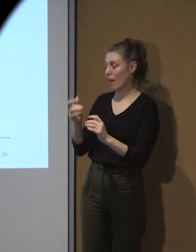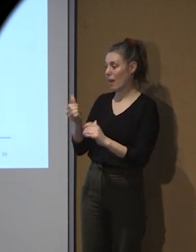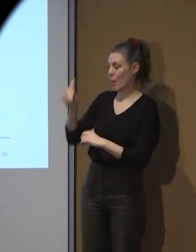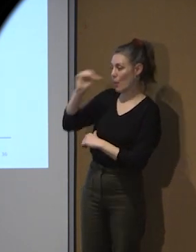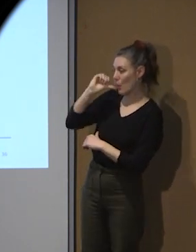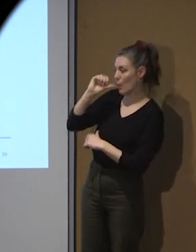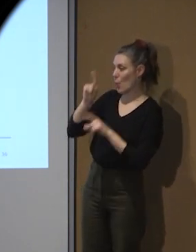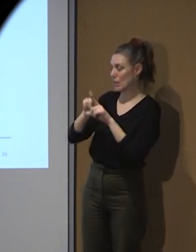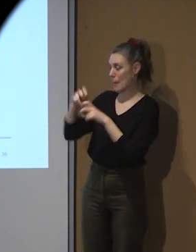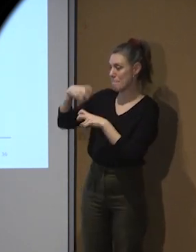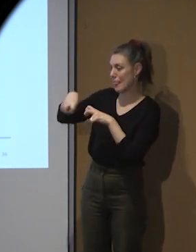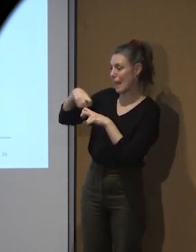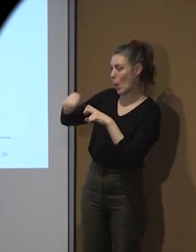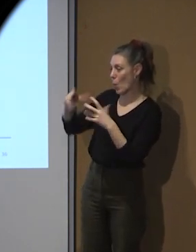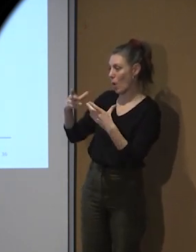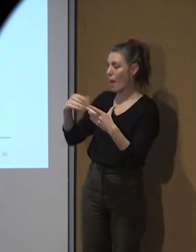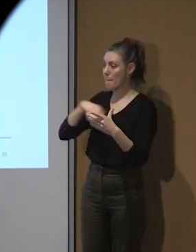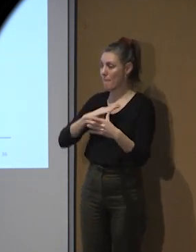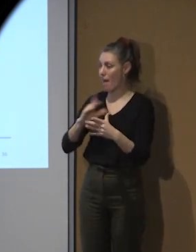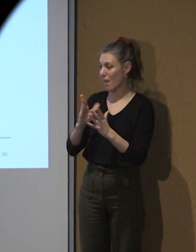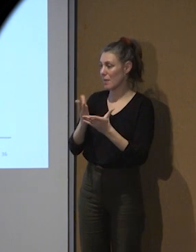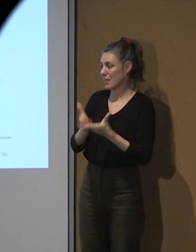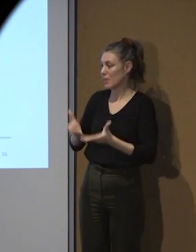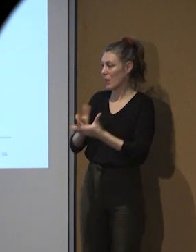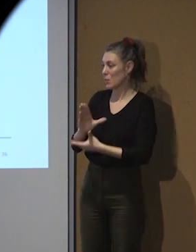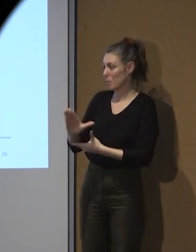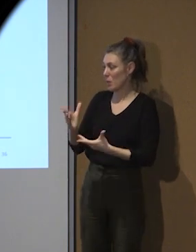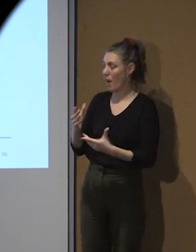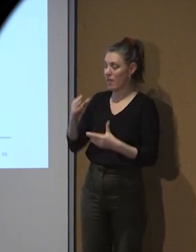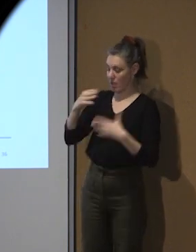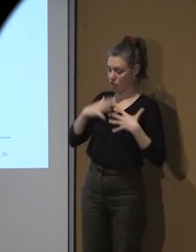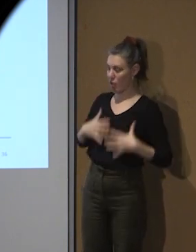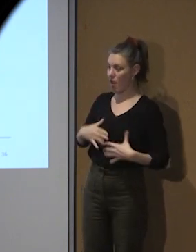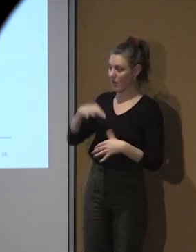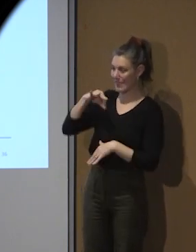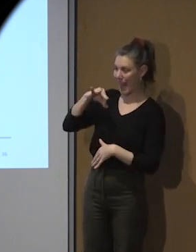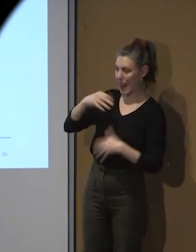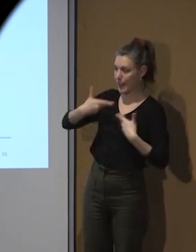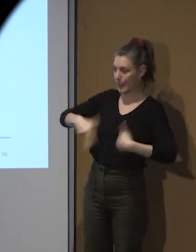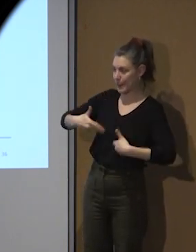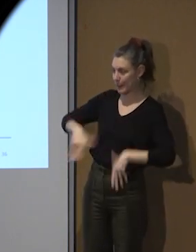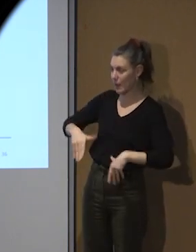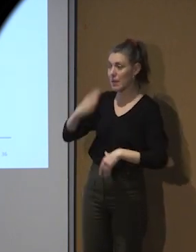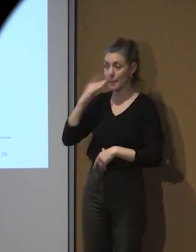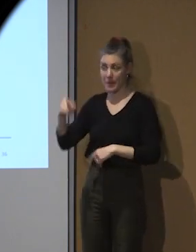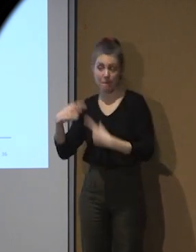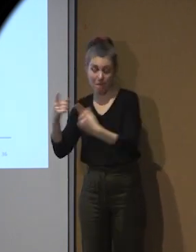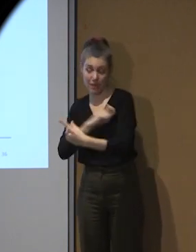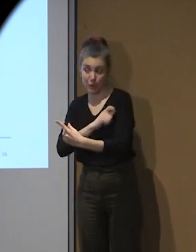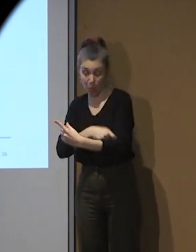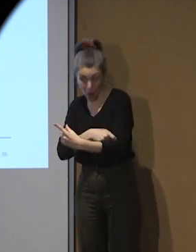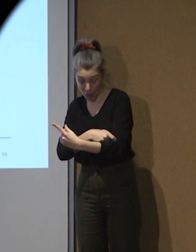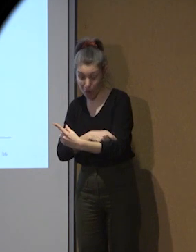va déjà avoir une perte de sel qui va être réalisée pendant l'activité physique. Il est nécessaire de supplémenter, surtout sur une activité physique qui va durer